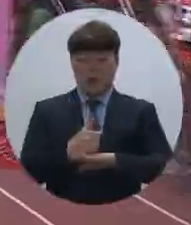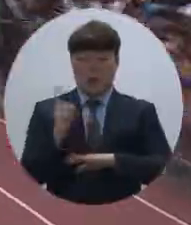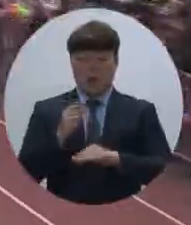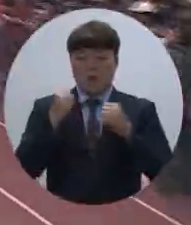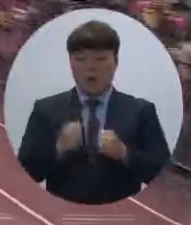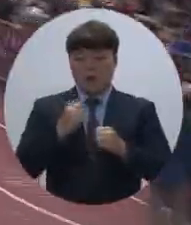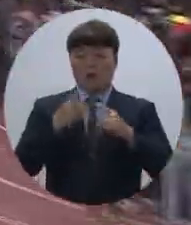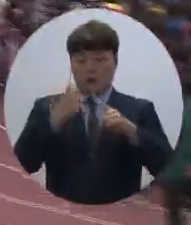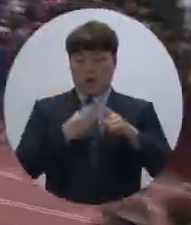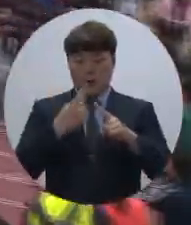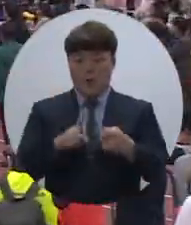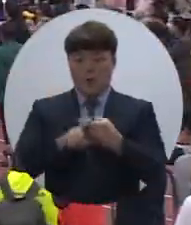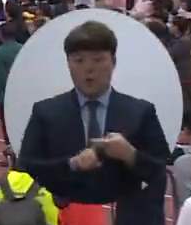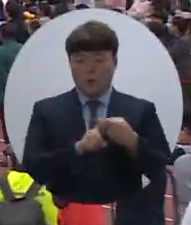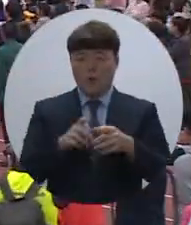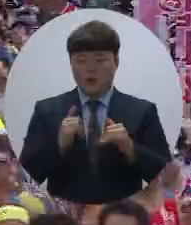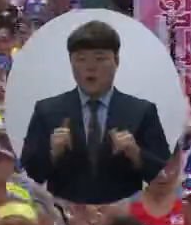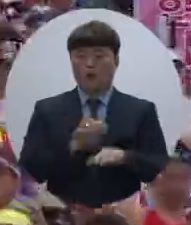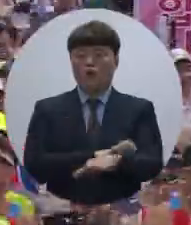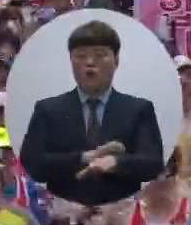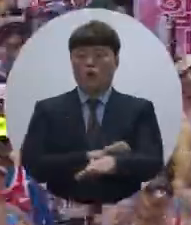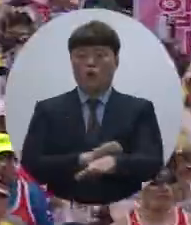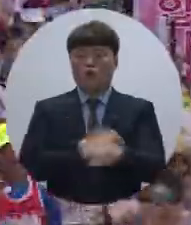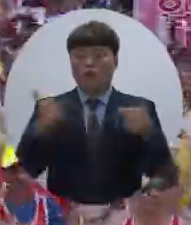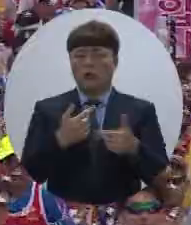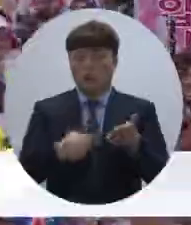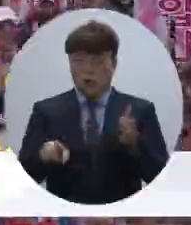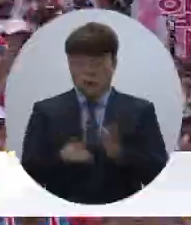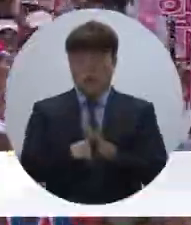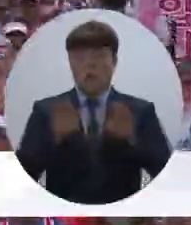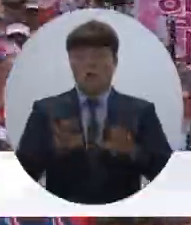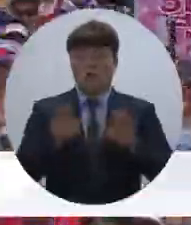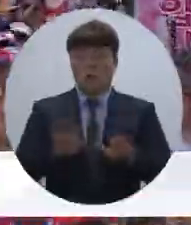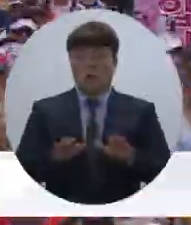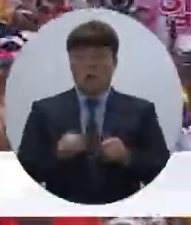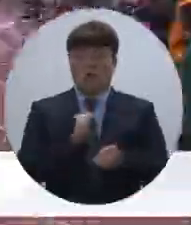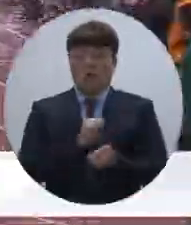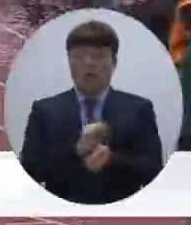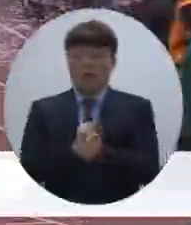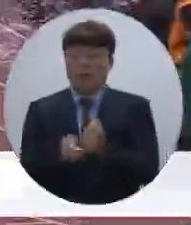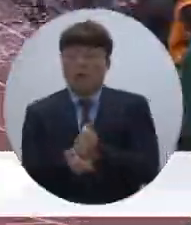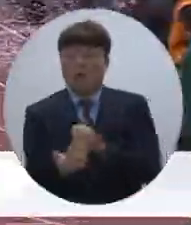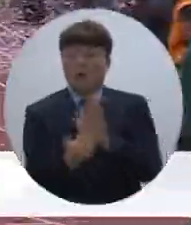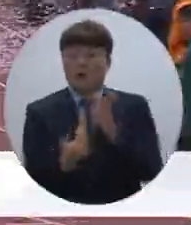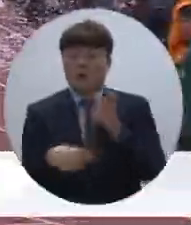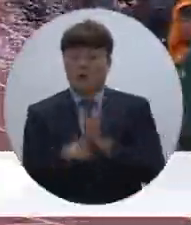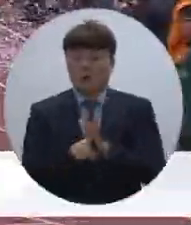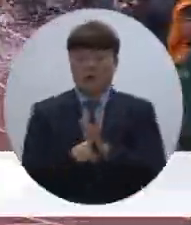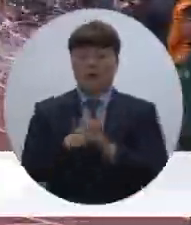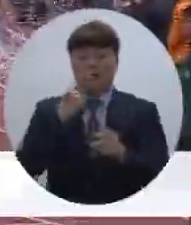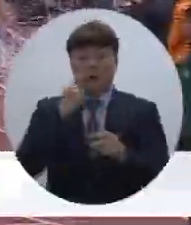마라톤 참가자와 동호인 및 지역주민의 불편을 최소화하고 감염 확산을 방지하기 위해 올해 벚꽃 마라톤